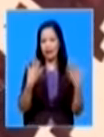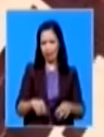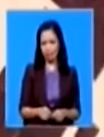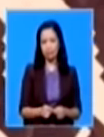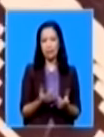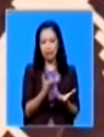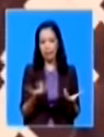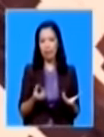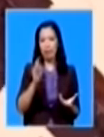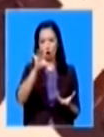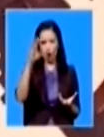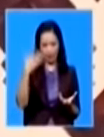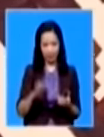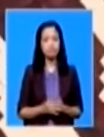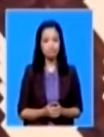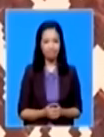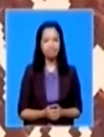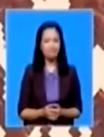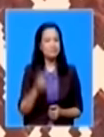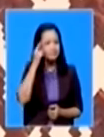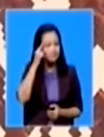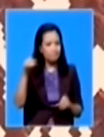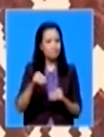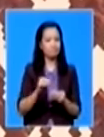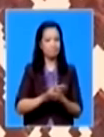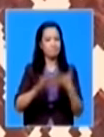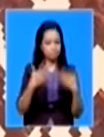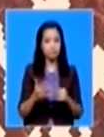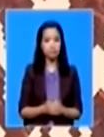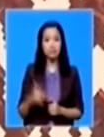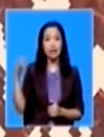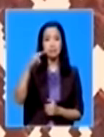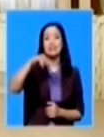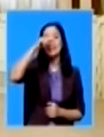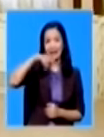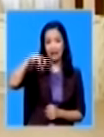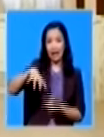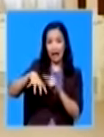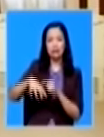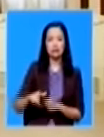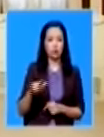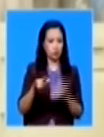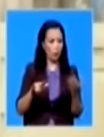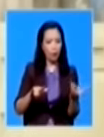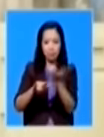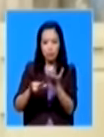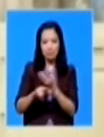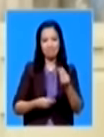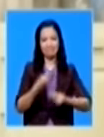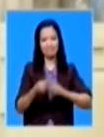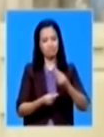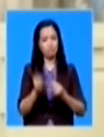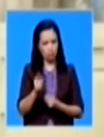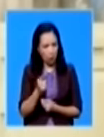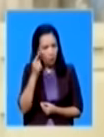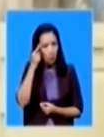จะทำอยู่น่าจะเรียบร้อยโดยเร็วเนี่ยก็ให้ทางการท่าการบินไทยเอาขึ้นไปนะเราจะต้องสร้างภูมิปัญ